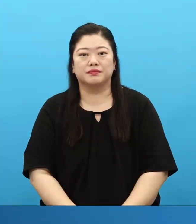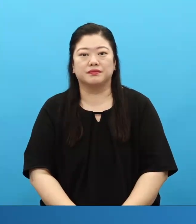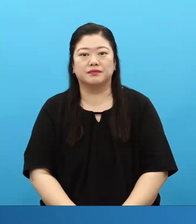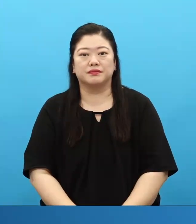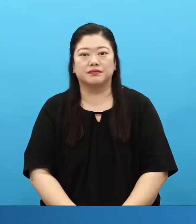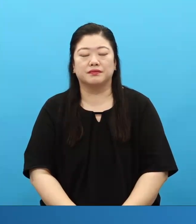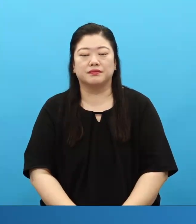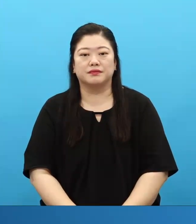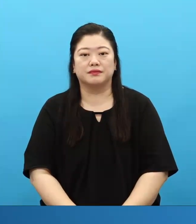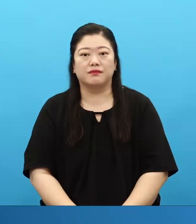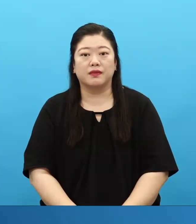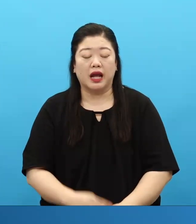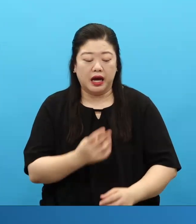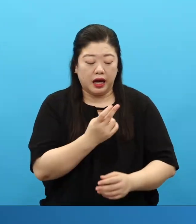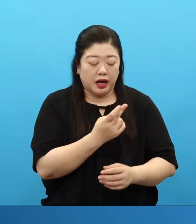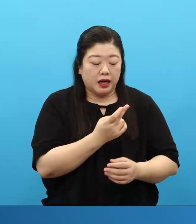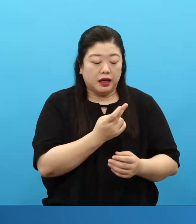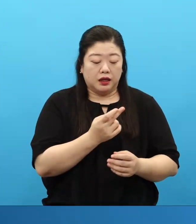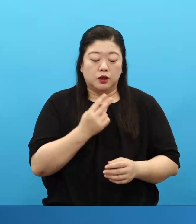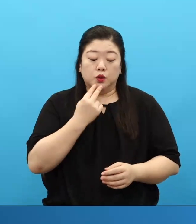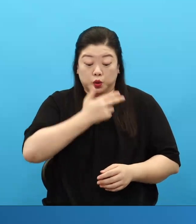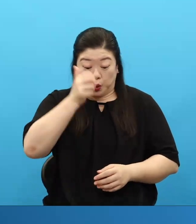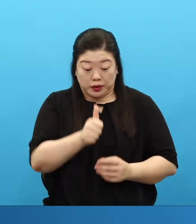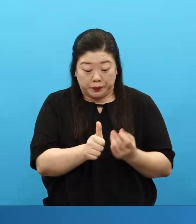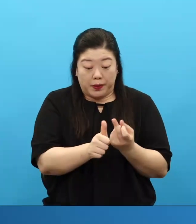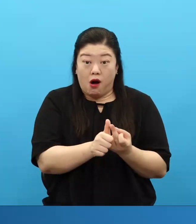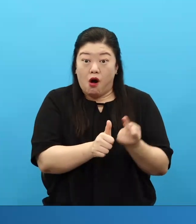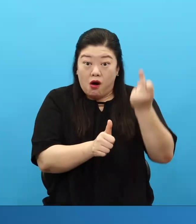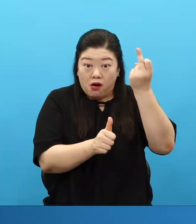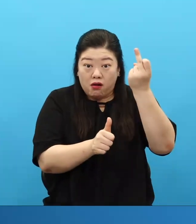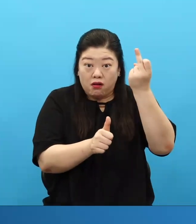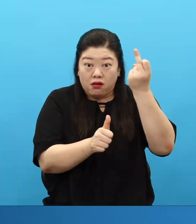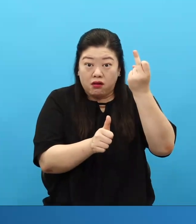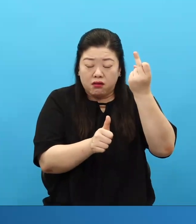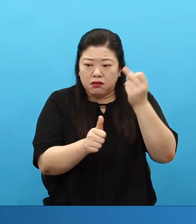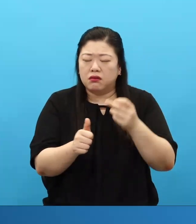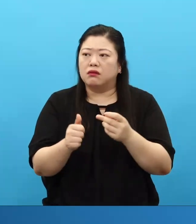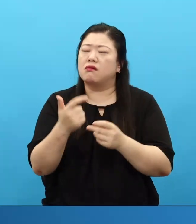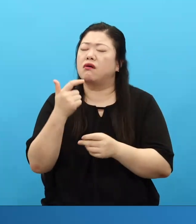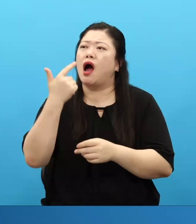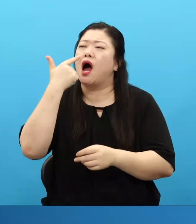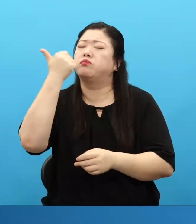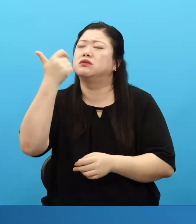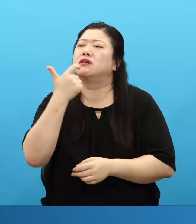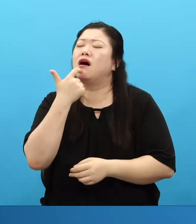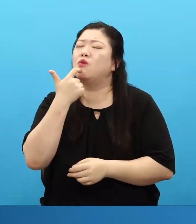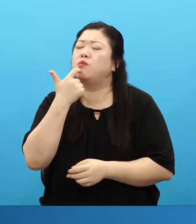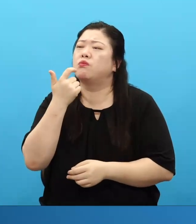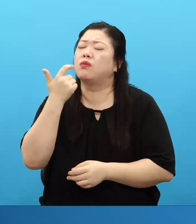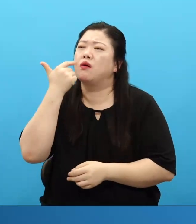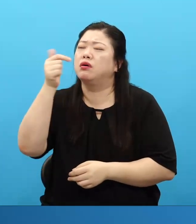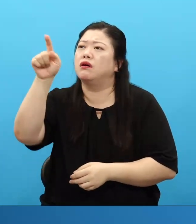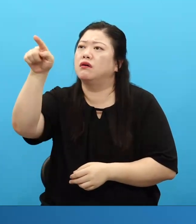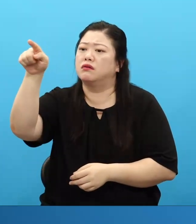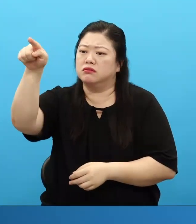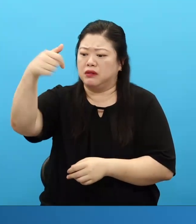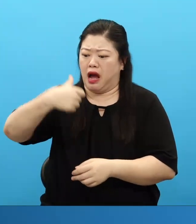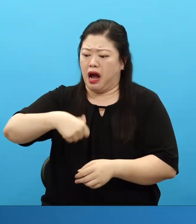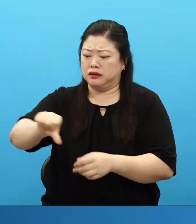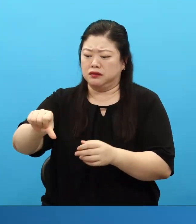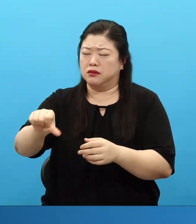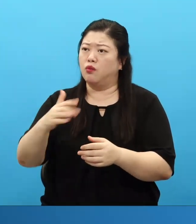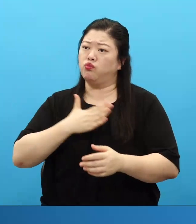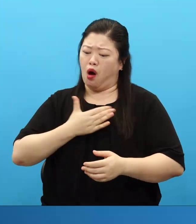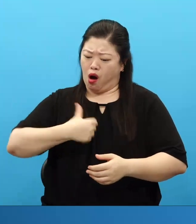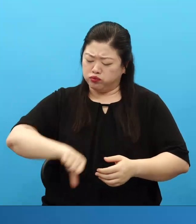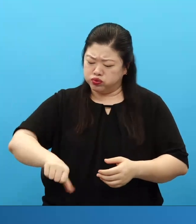They really tried to kill 팔았잖아요. him, and then they sold him. 그 사람들이 틀린 말인 거 아닙니까? That those brothers did not say incorrect 언약과 words, 전혀 상관없는 but they